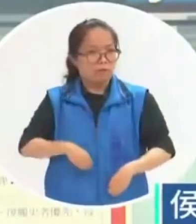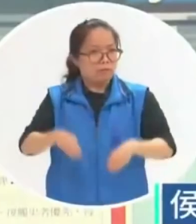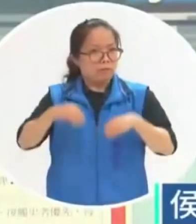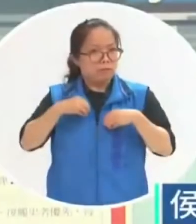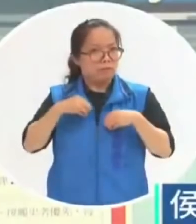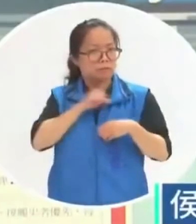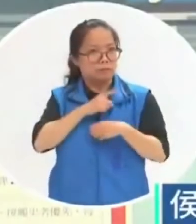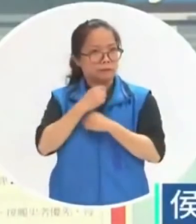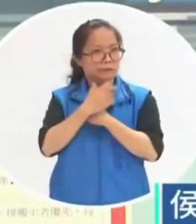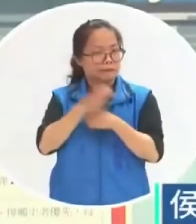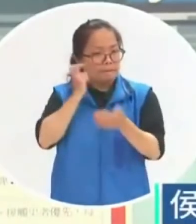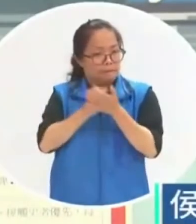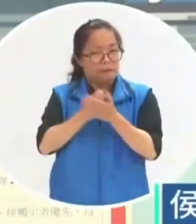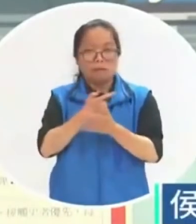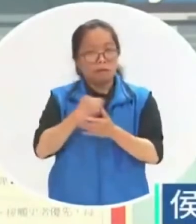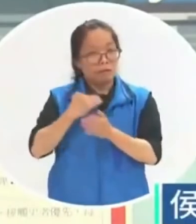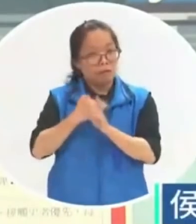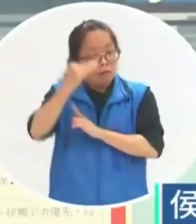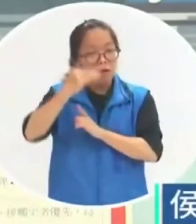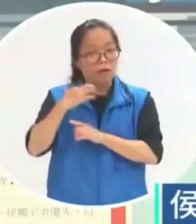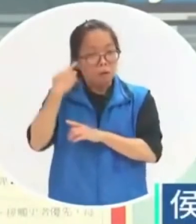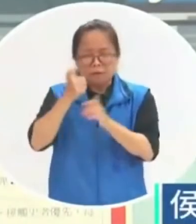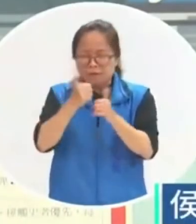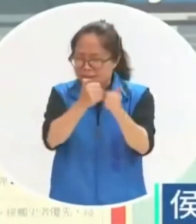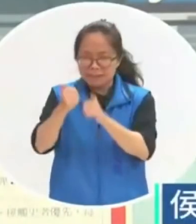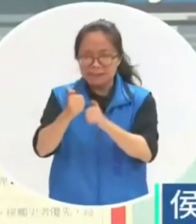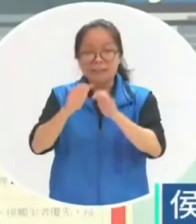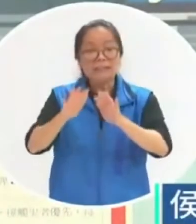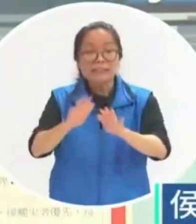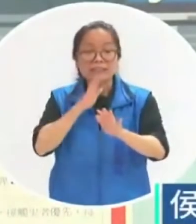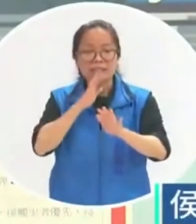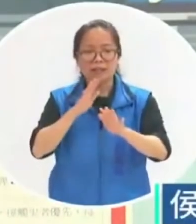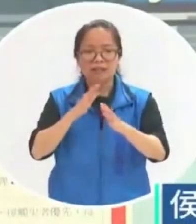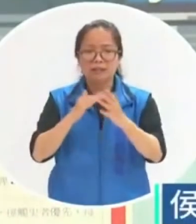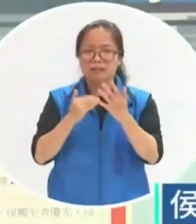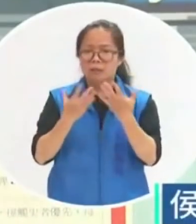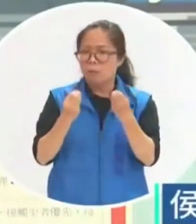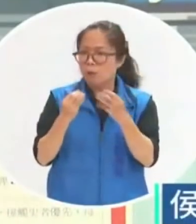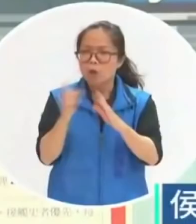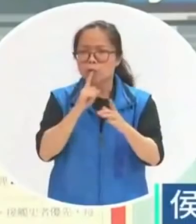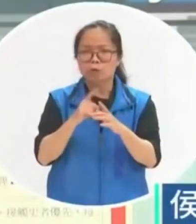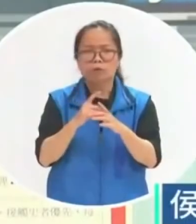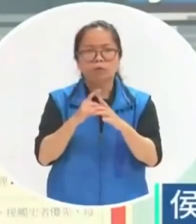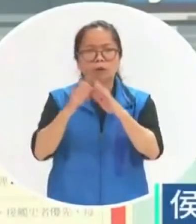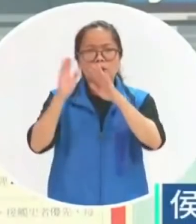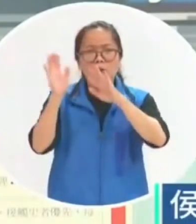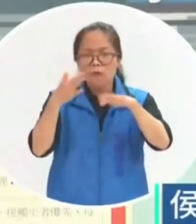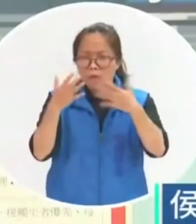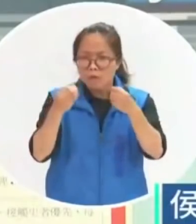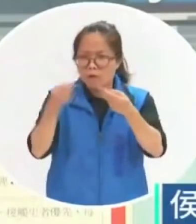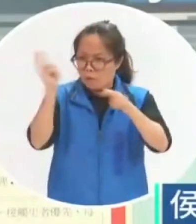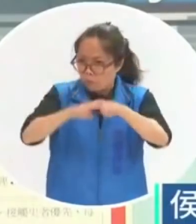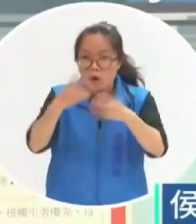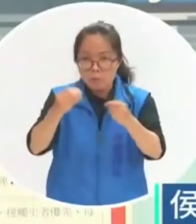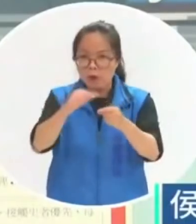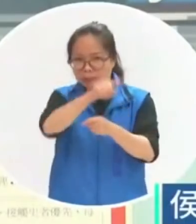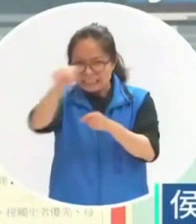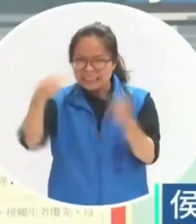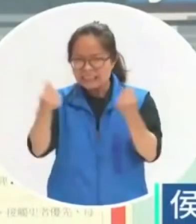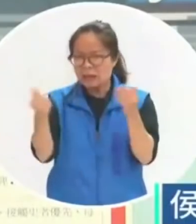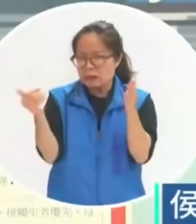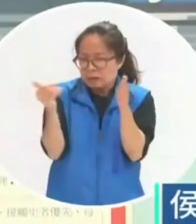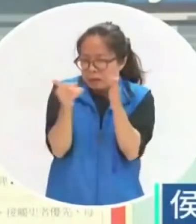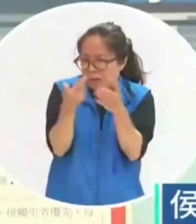非常的高，我非常感谢市民。虽然现在没有所谓的封，但是几乎已经快半封掉